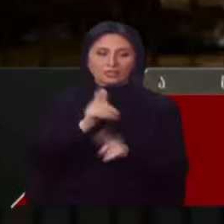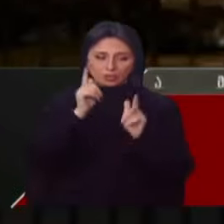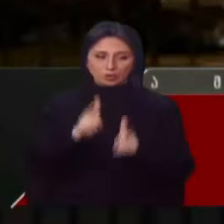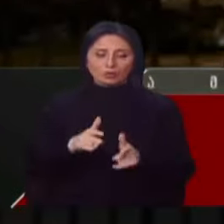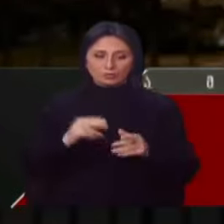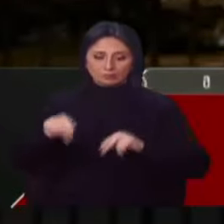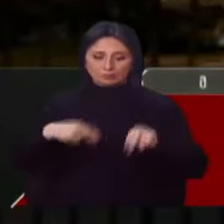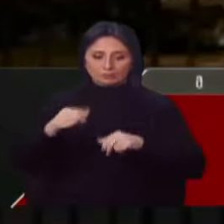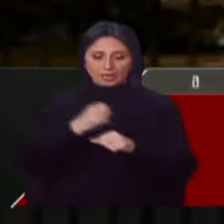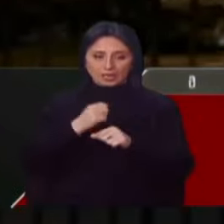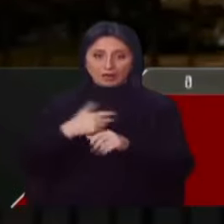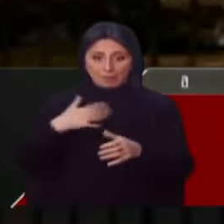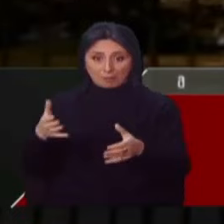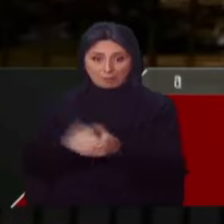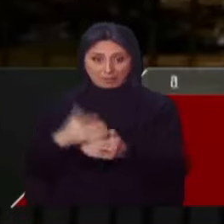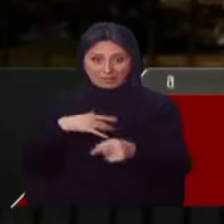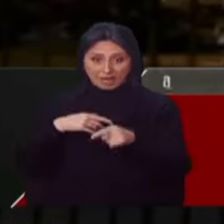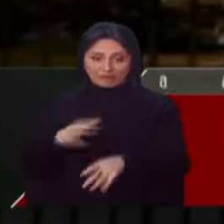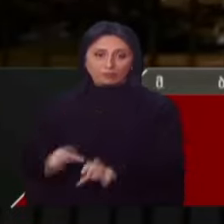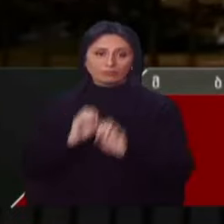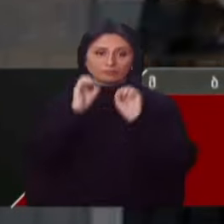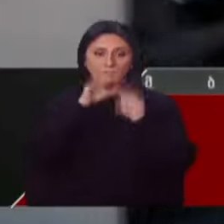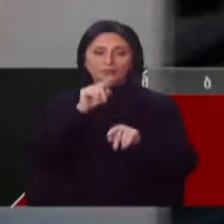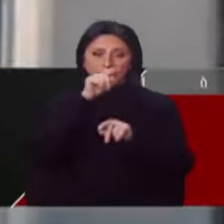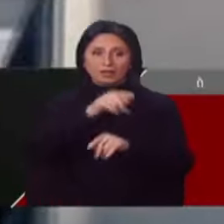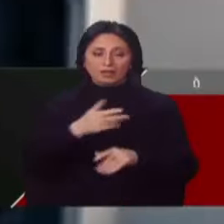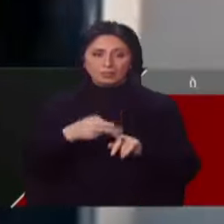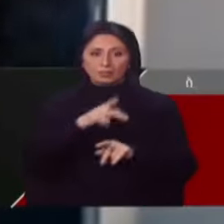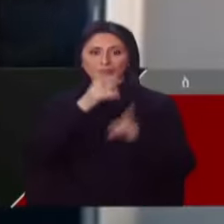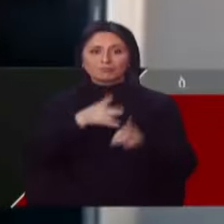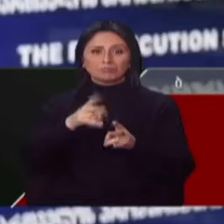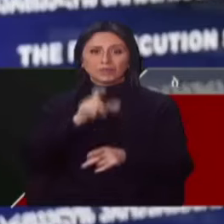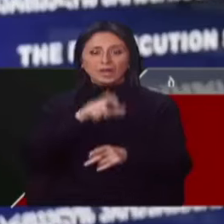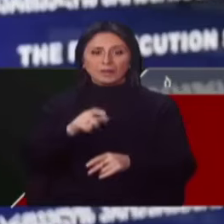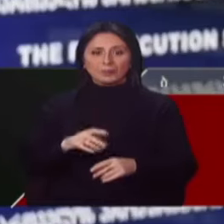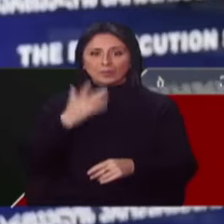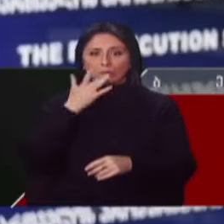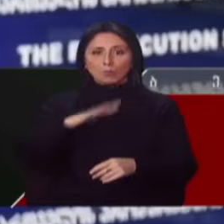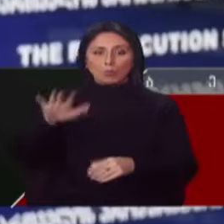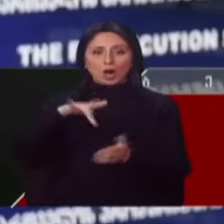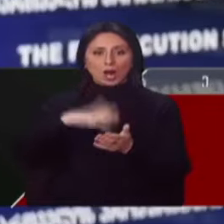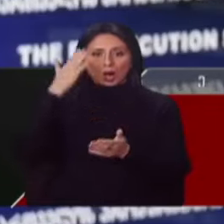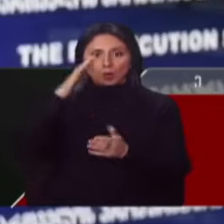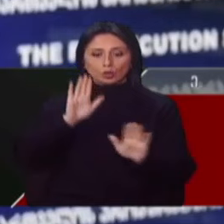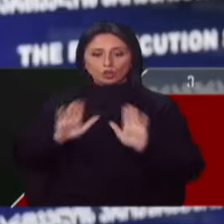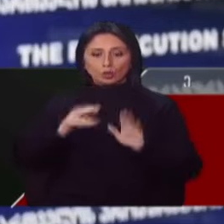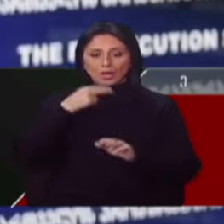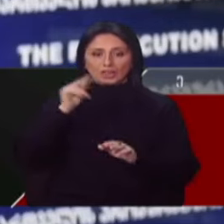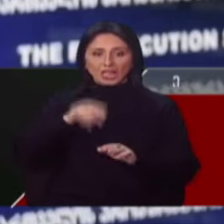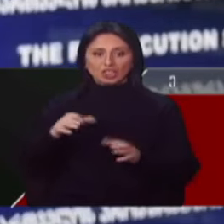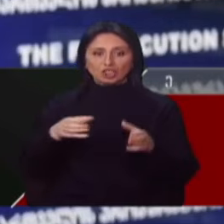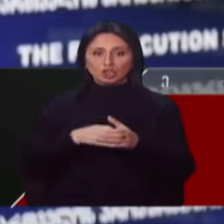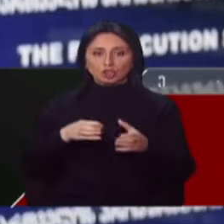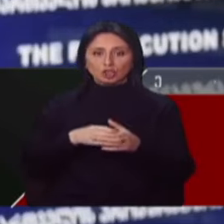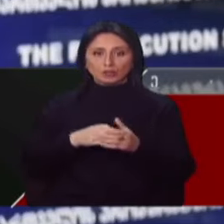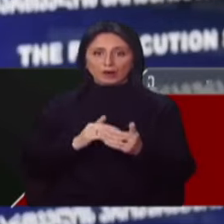ექსტრადიციის მიზნით შესაბამის სამართლებრივ პროცედურებს ატარებს. Ძებნილი უცხო ქვეყნის მოქალაქე ორგანიზებულ დანაშაულებრივ